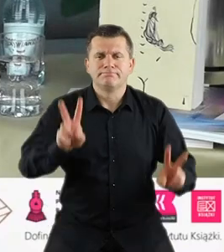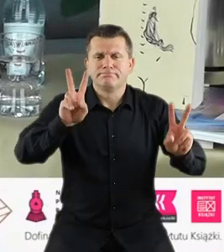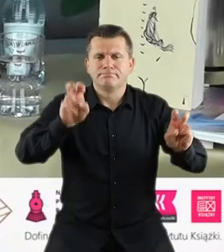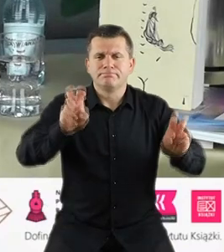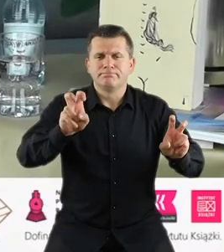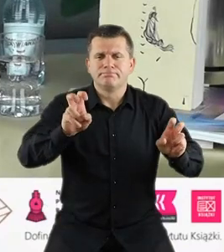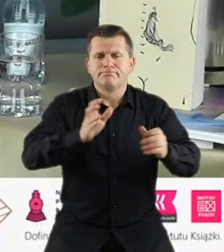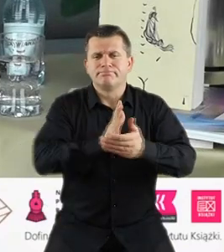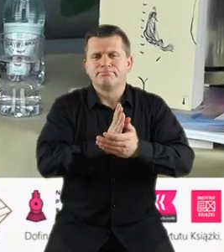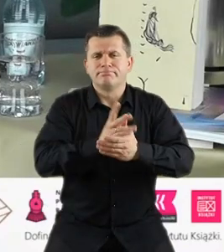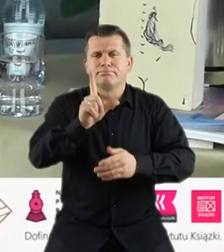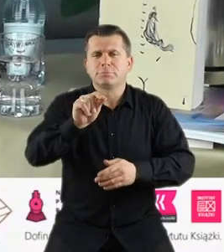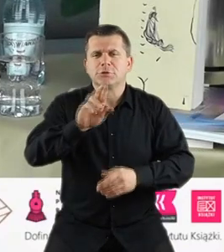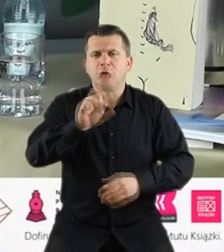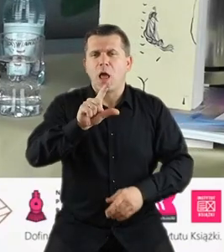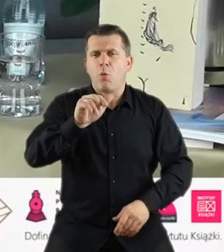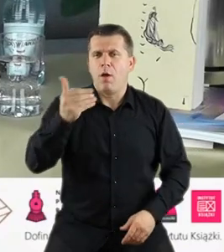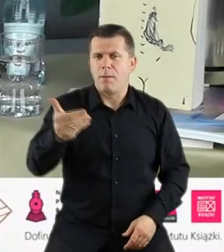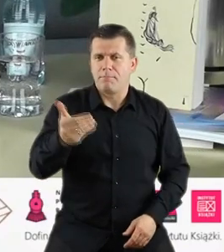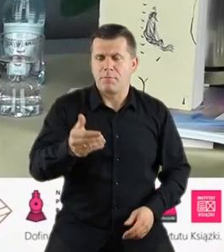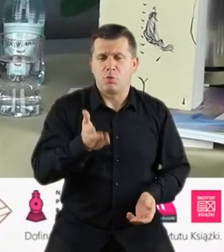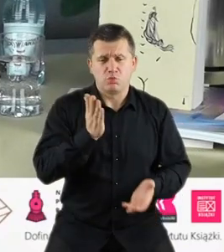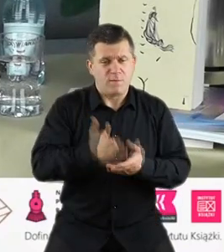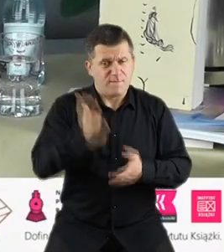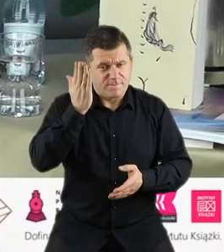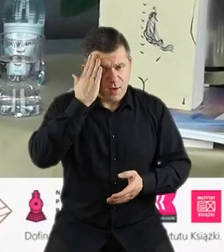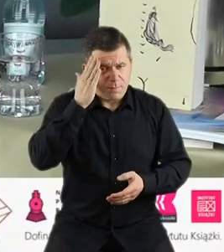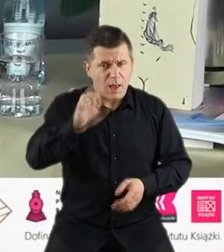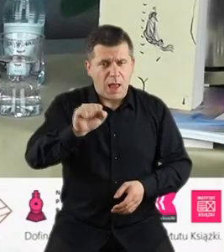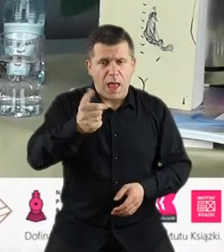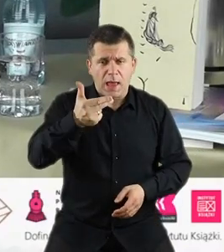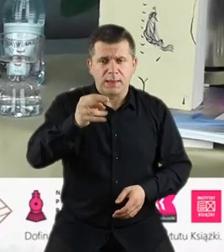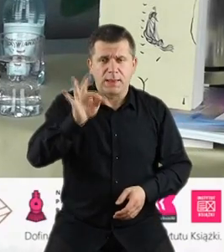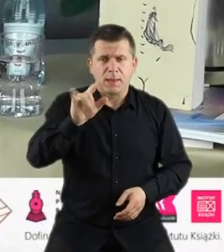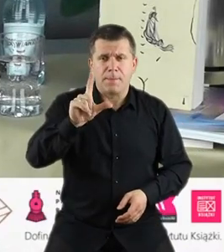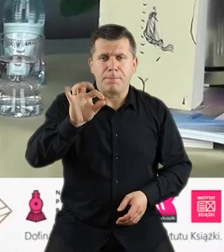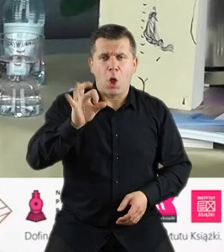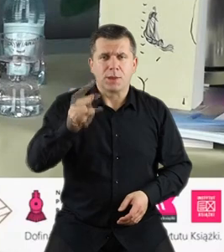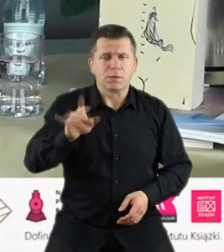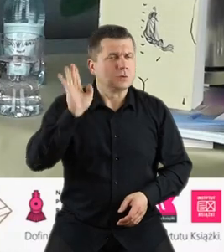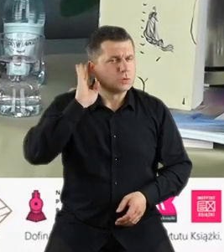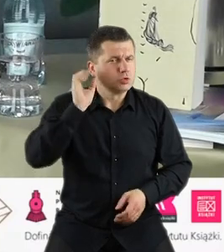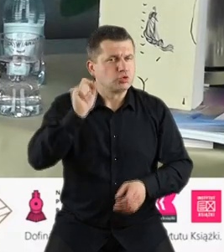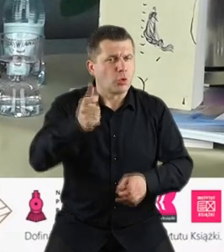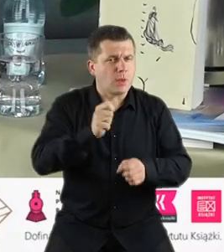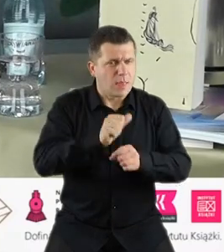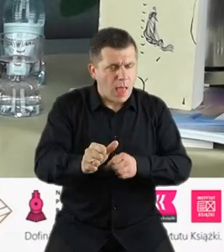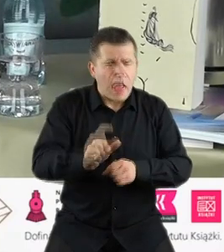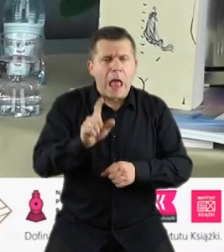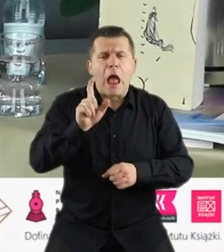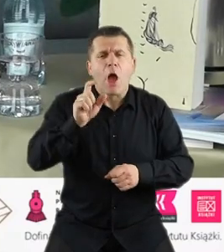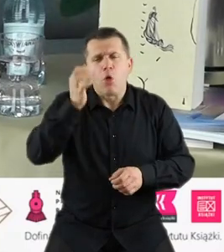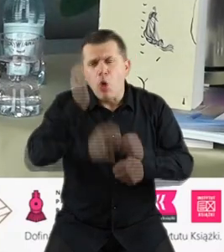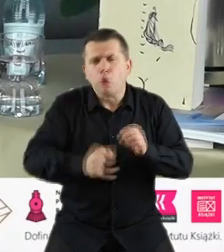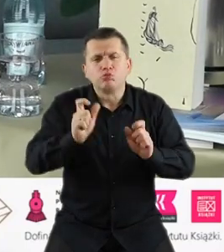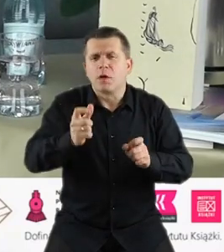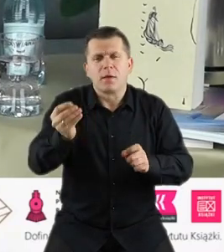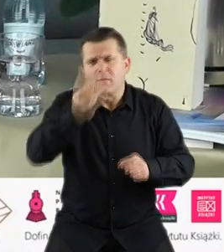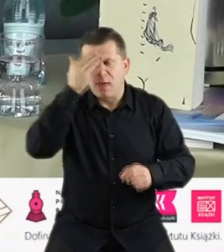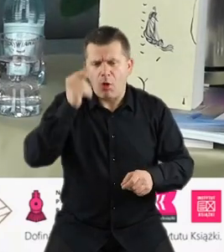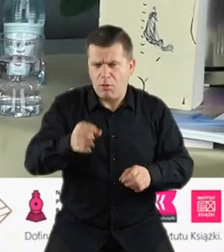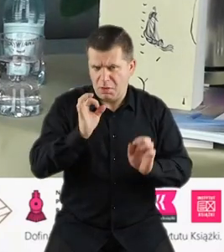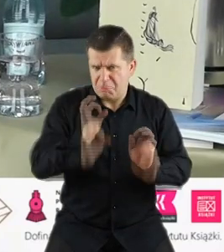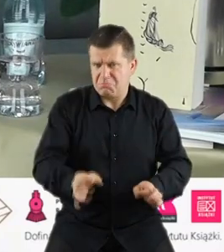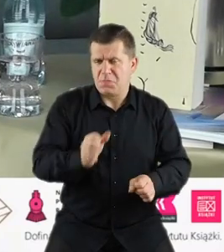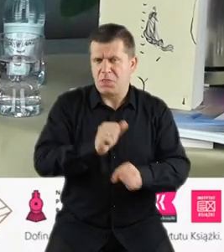przełomu, prawda? Już było wiadomo, że coś jest na antypodach, ale jeszcze nie było wiadomo co. Ona jest wyjątkowo wiarygodna, ona